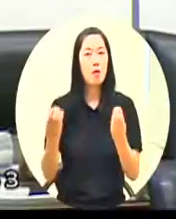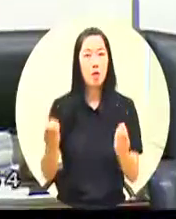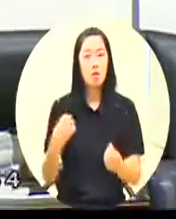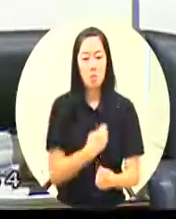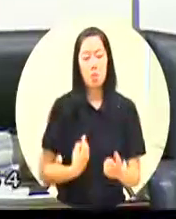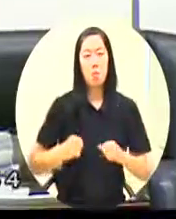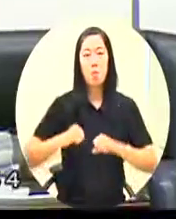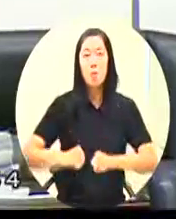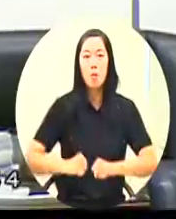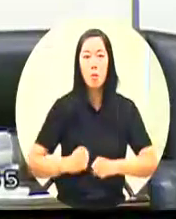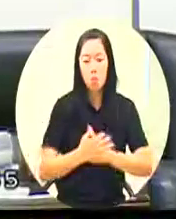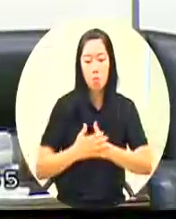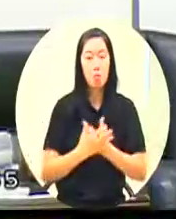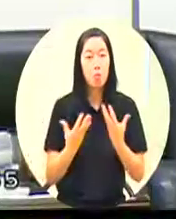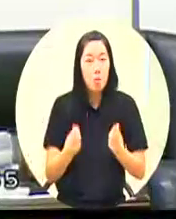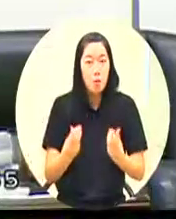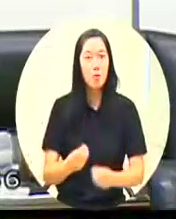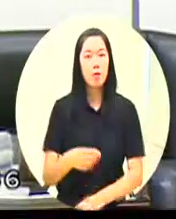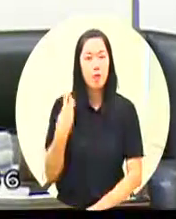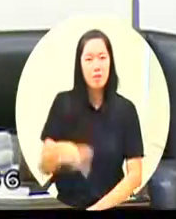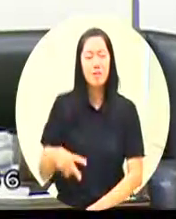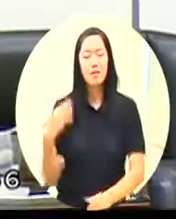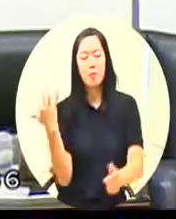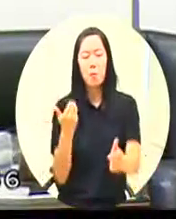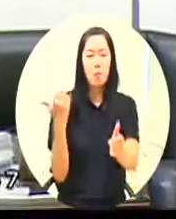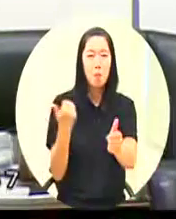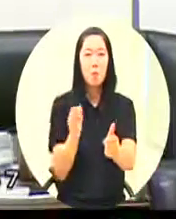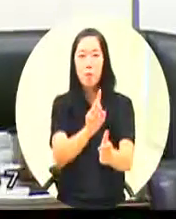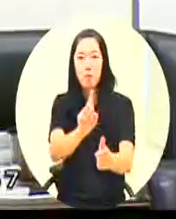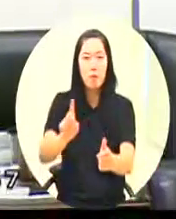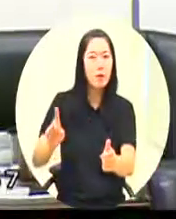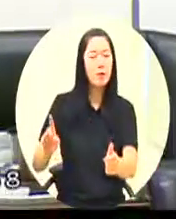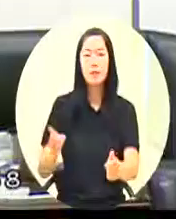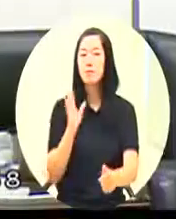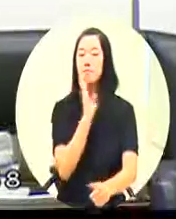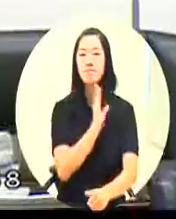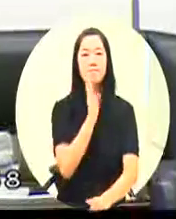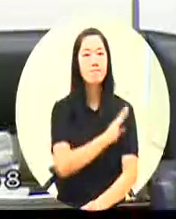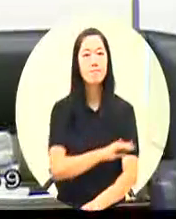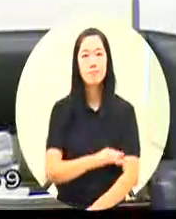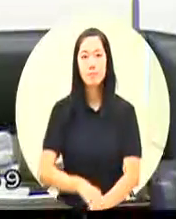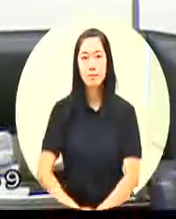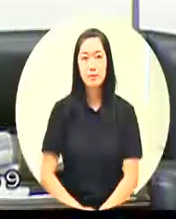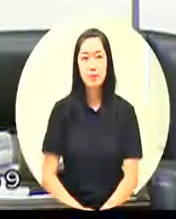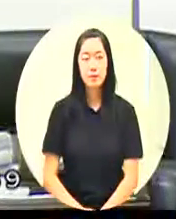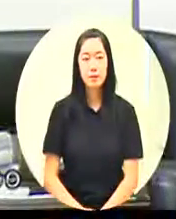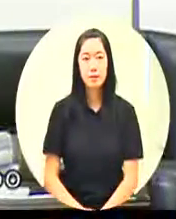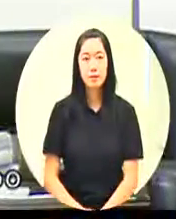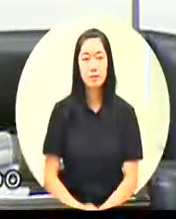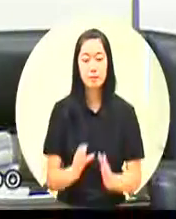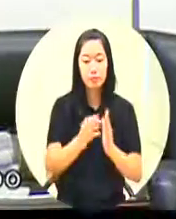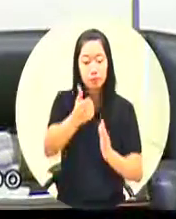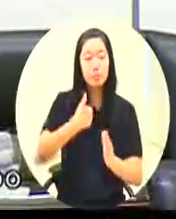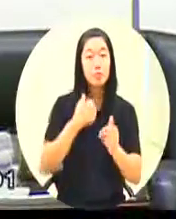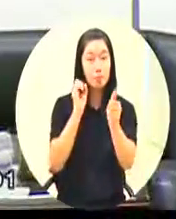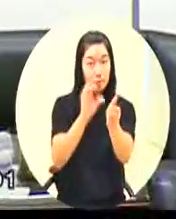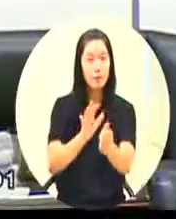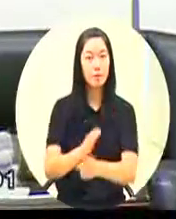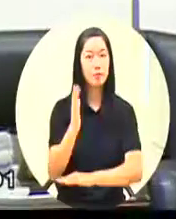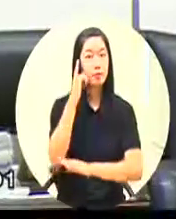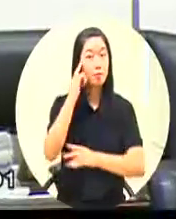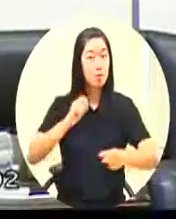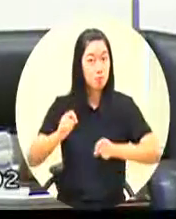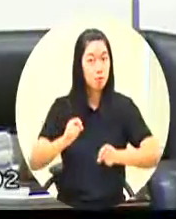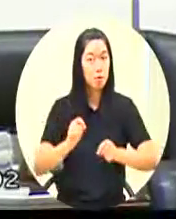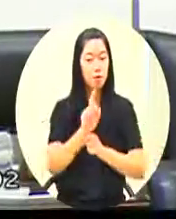有保障了，还在讲那些什么美好的计划都是假的了。所以局长，我讲我们的政策，